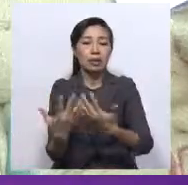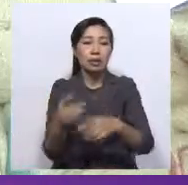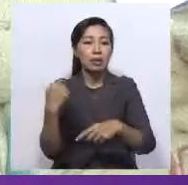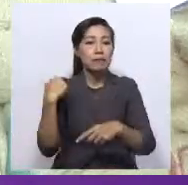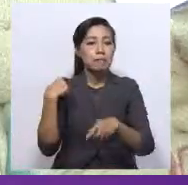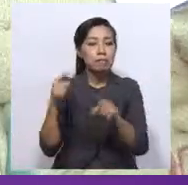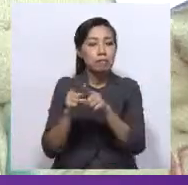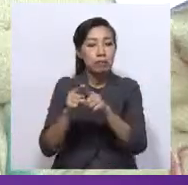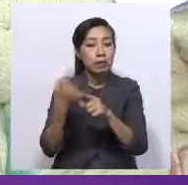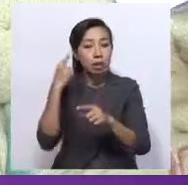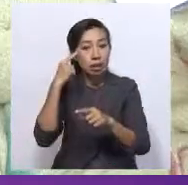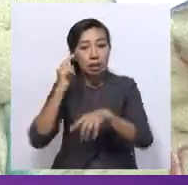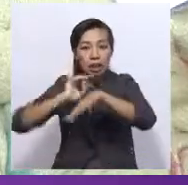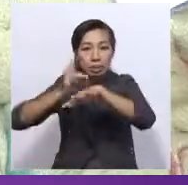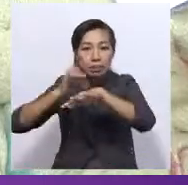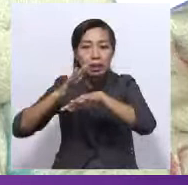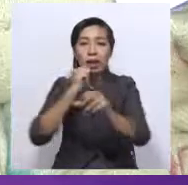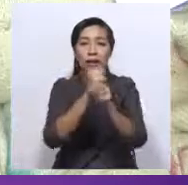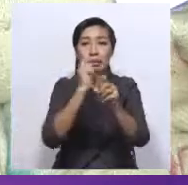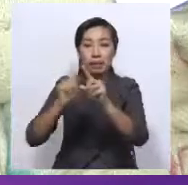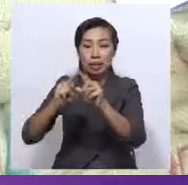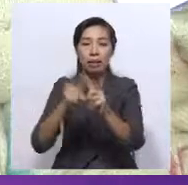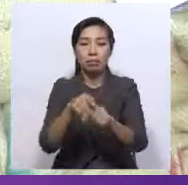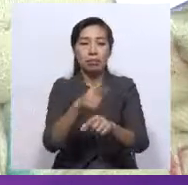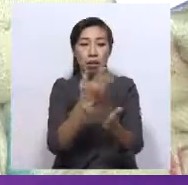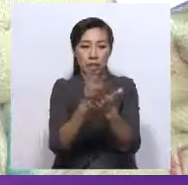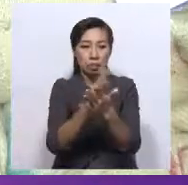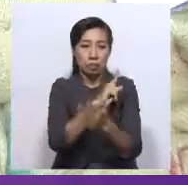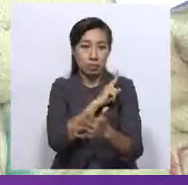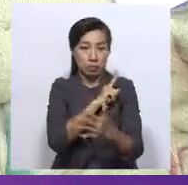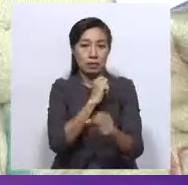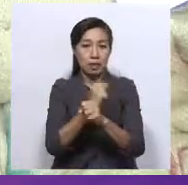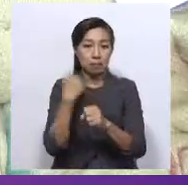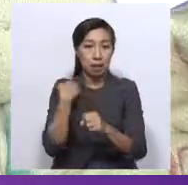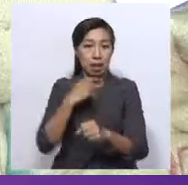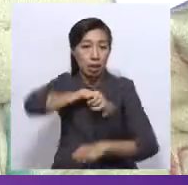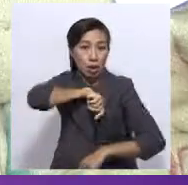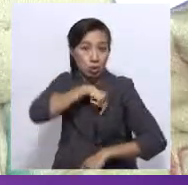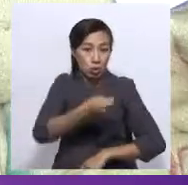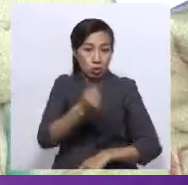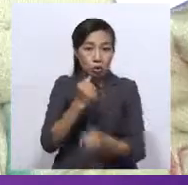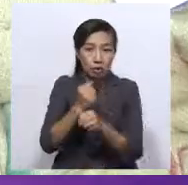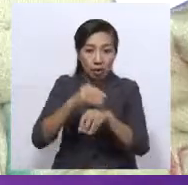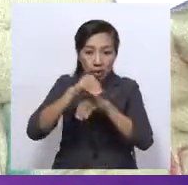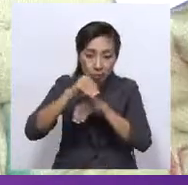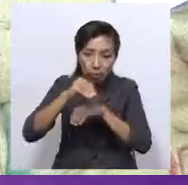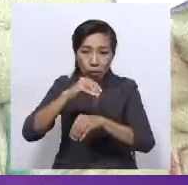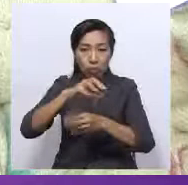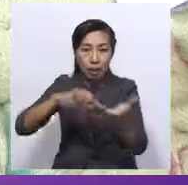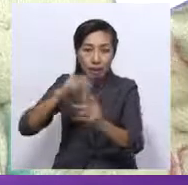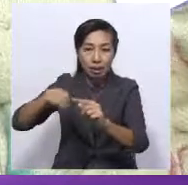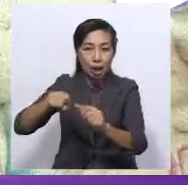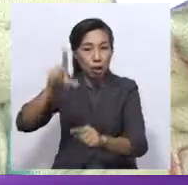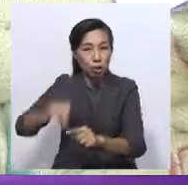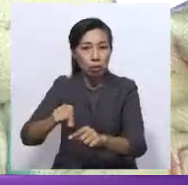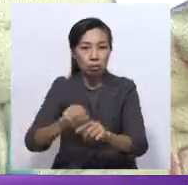ใช้สารจือพันธุ์โดยการแบ่งหน้าที่กันชัดเจนนะครับต้นทุนในการผลิตเราต่ำลงอย่างเห็นได้ชัดนะครับผิดจากเมื่